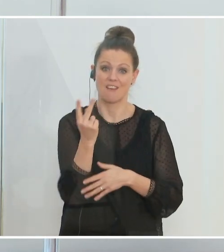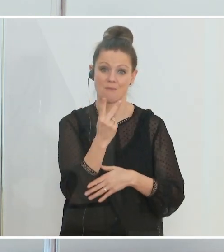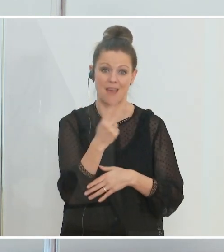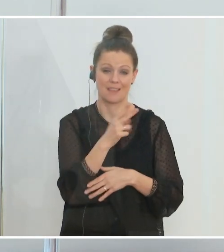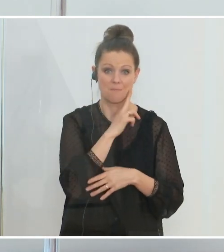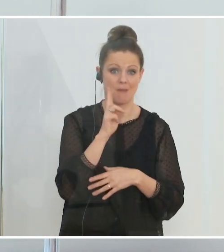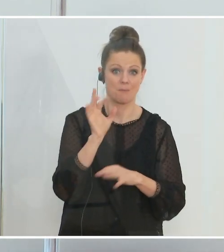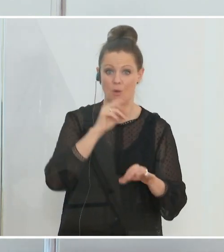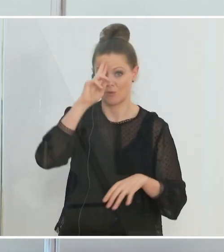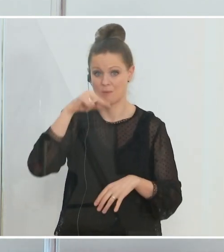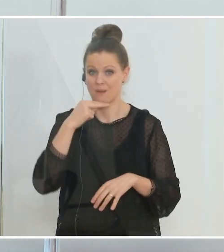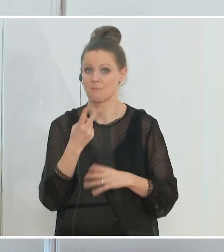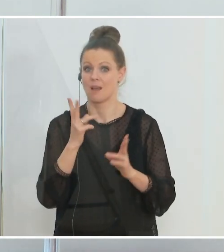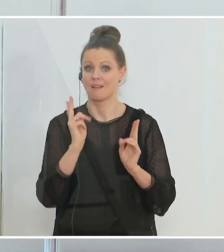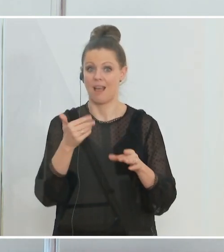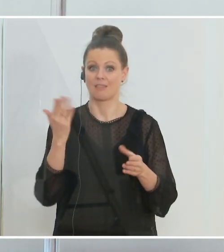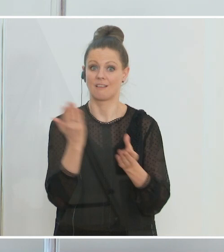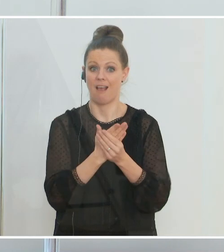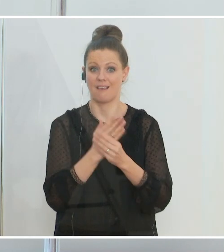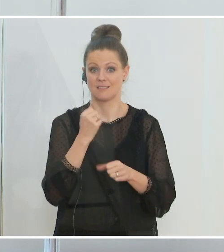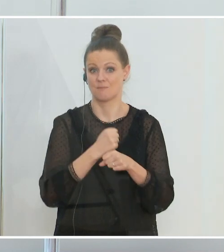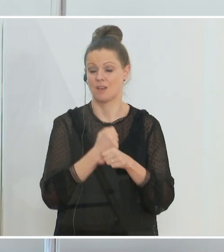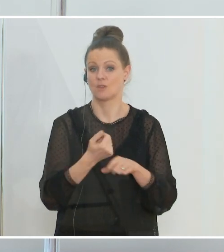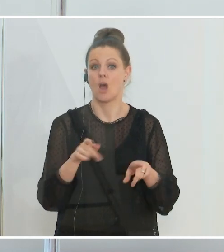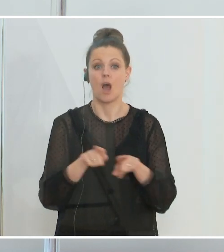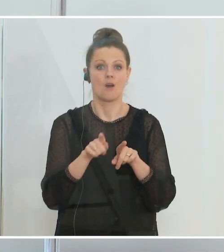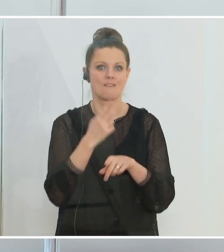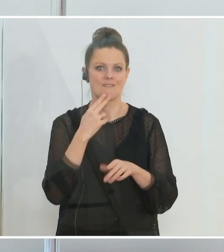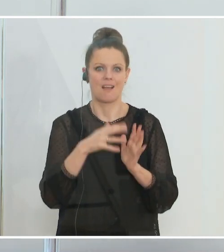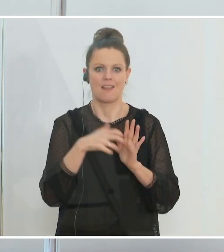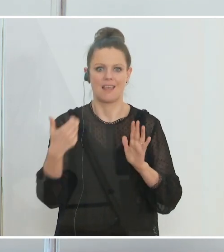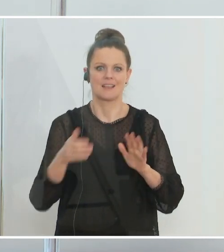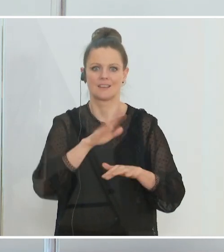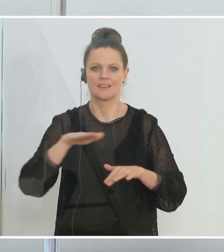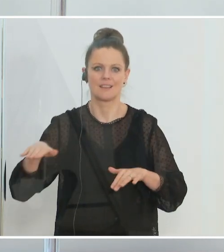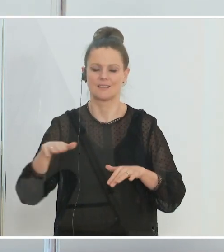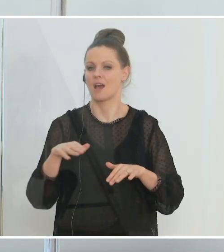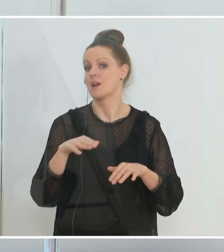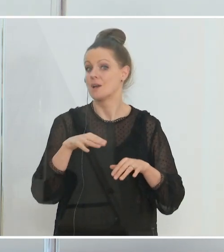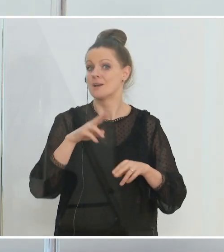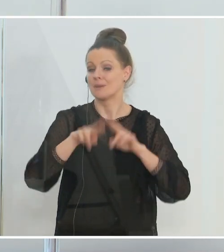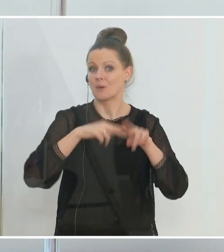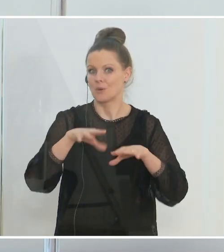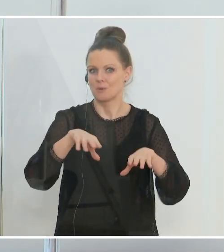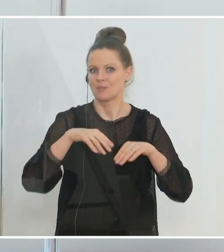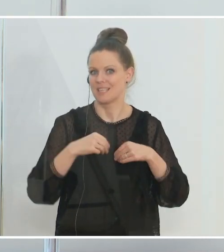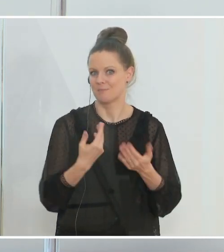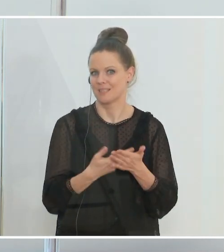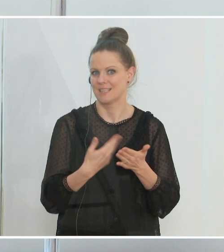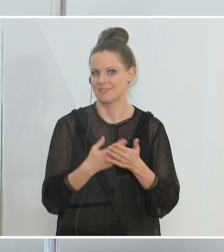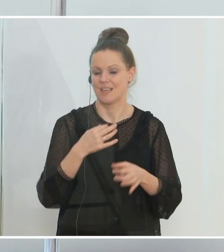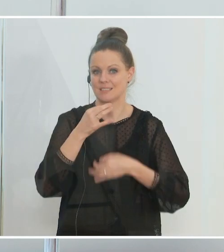oder Vater, auch in Karenz geht und in der Kinderbetreuung länger ist. Ja? Und daher ist der langfristig strategische Ansatz